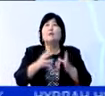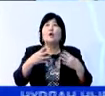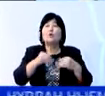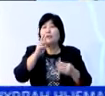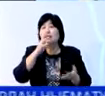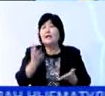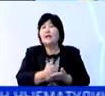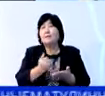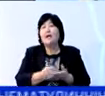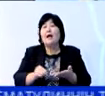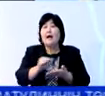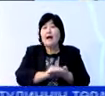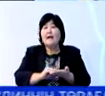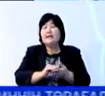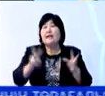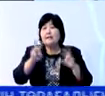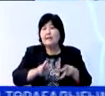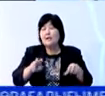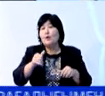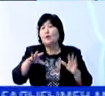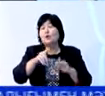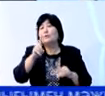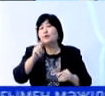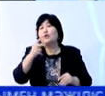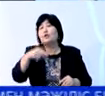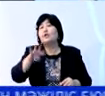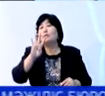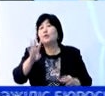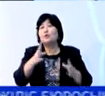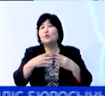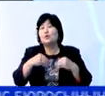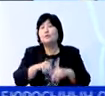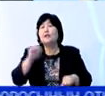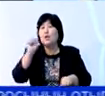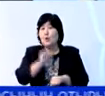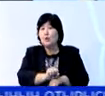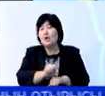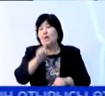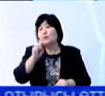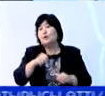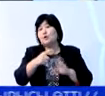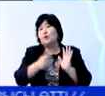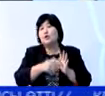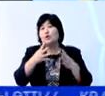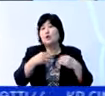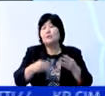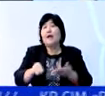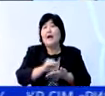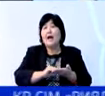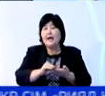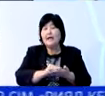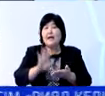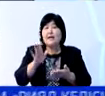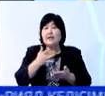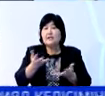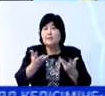табысы қайтадан тексерілді. Оның ішінде 124 отбасыныкі тоқтатылды, 117 отбасыныкі қайта есептеу